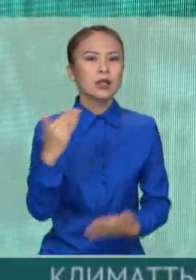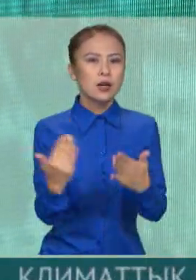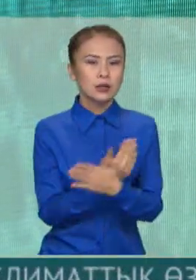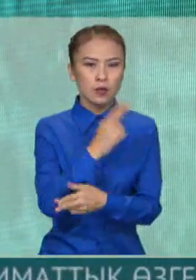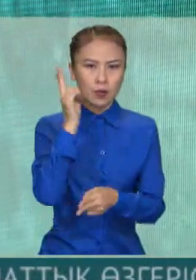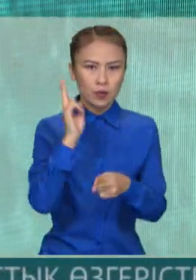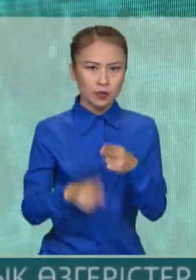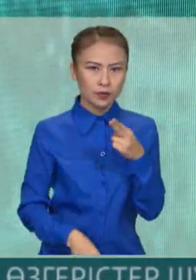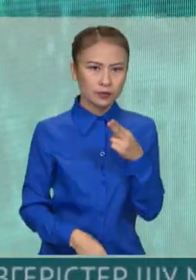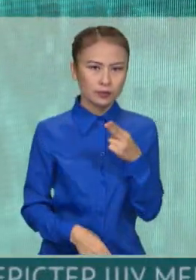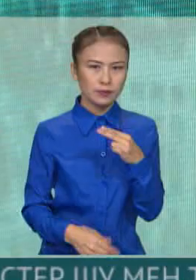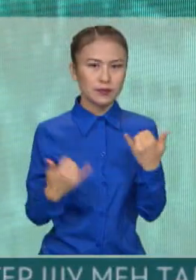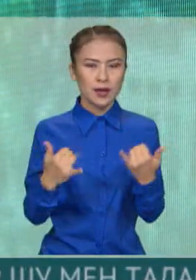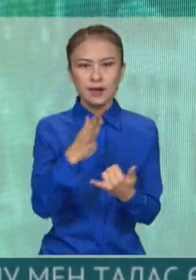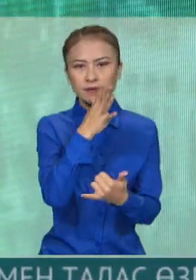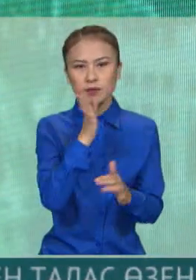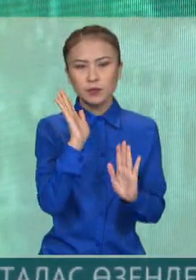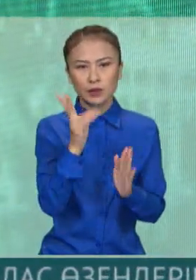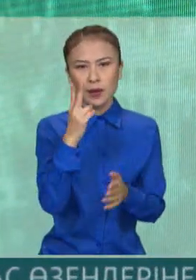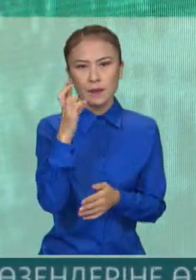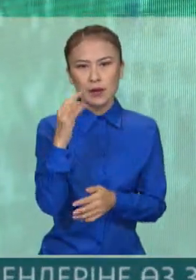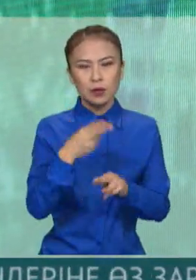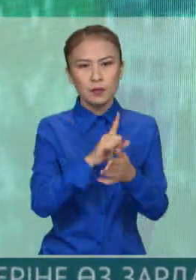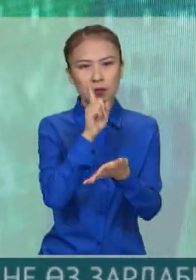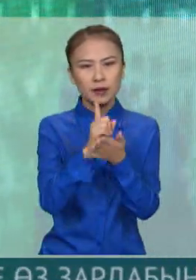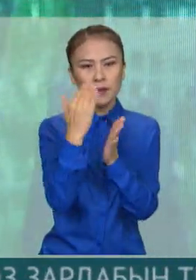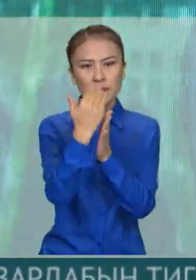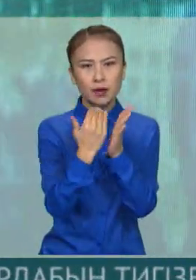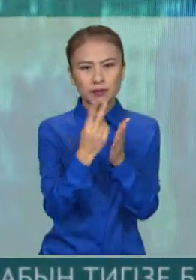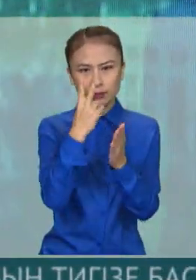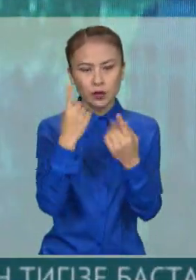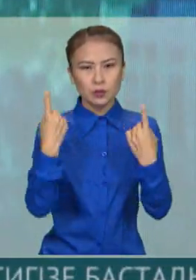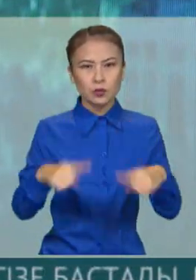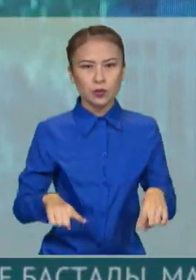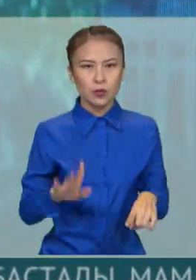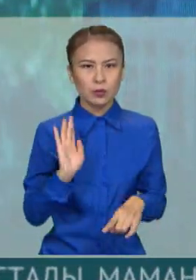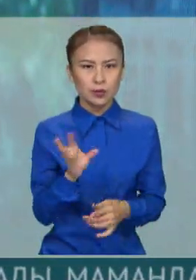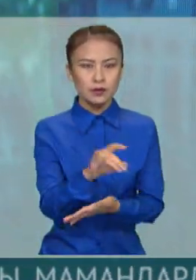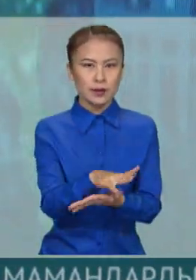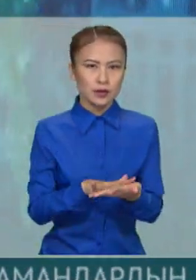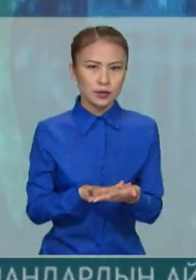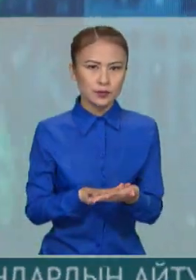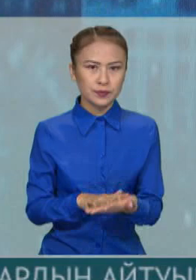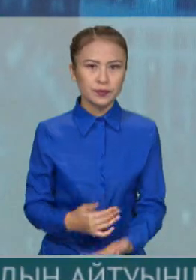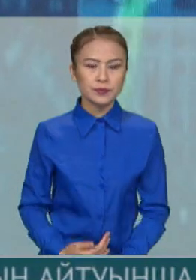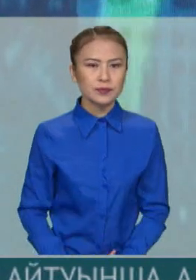Редакциямызға келіп түскен ақпараттар легі осындай. Арнамыздан алыстамаңыздар. Дәл қазір тікелей эфирге білу маңызды бағдарламасы шығады.